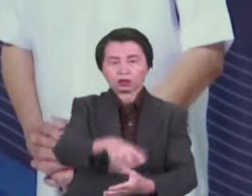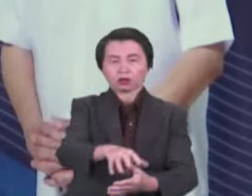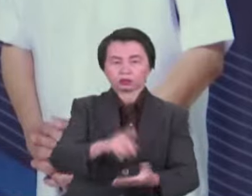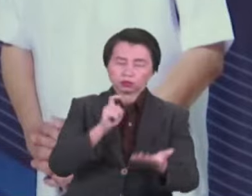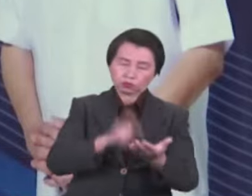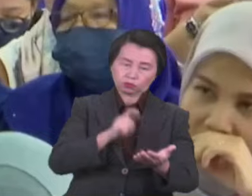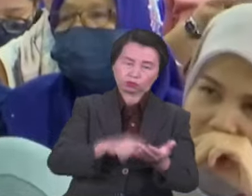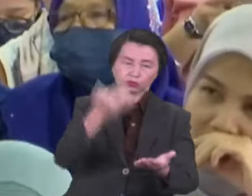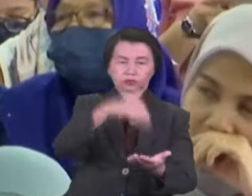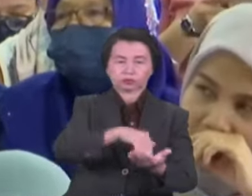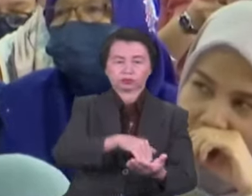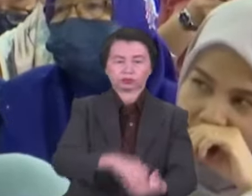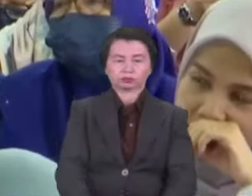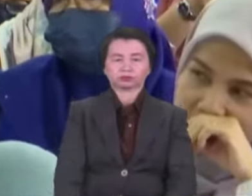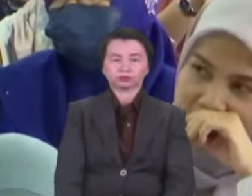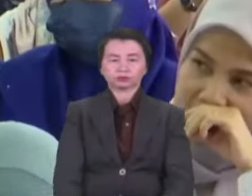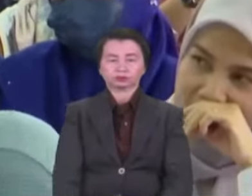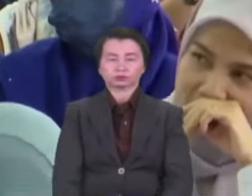lagi.